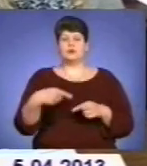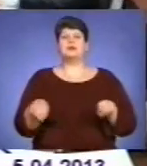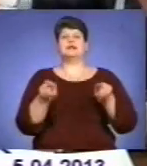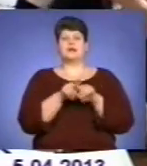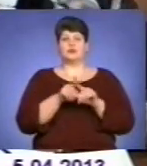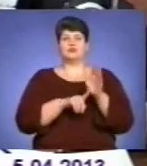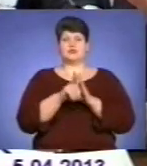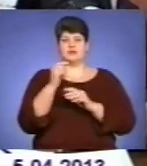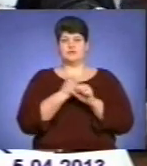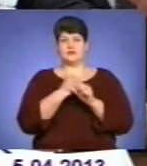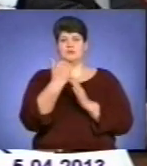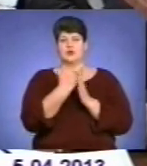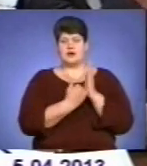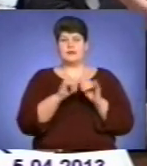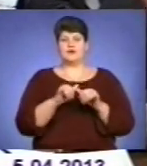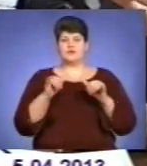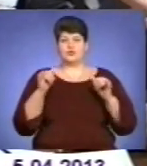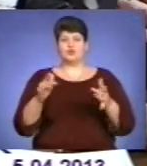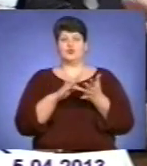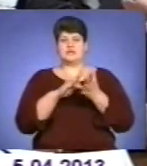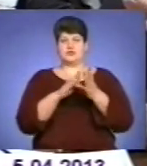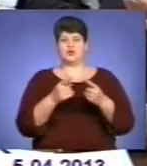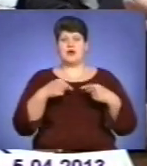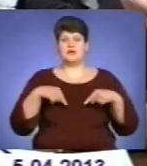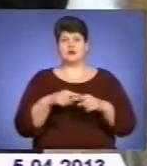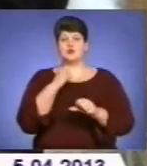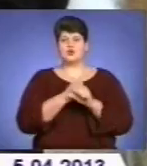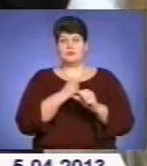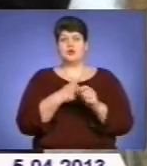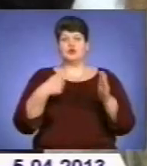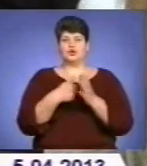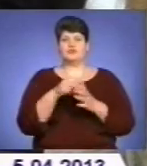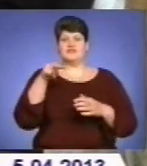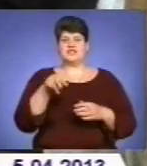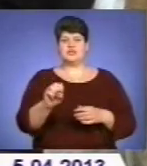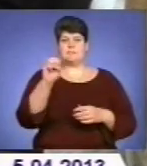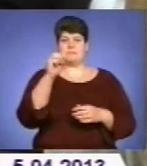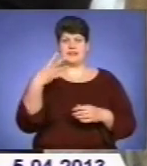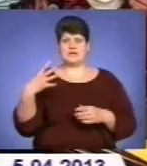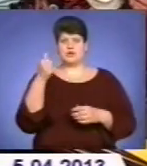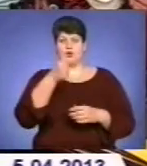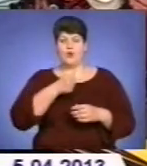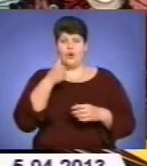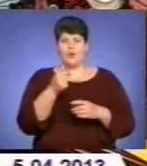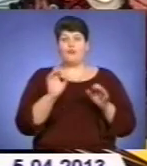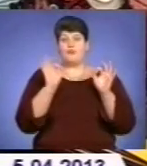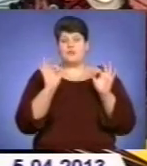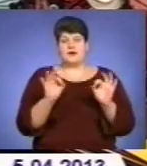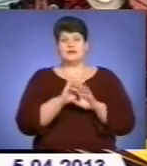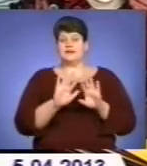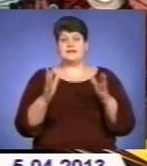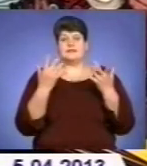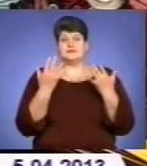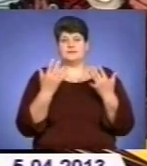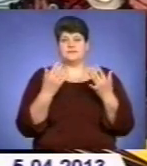діяти програма розвитку туристичної галузі, яка розроблена до 2015 року. Правда, не настільки